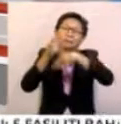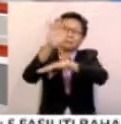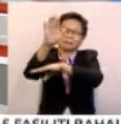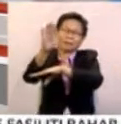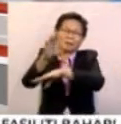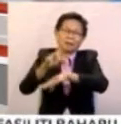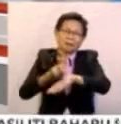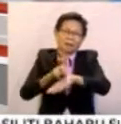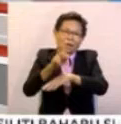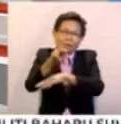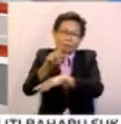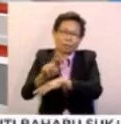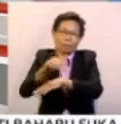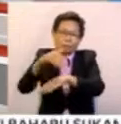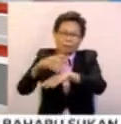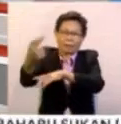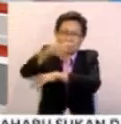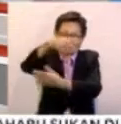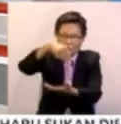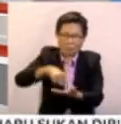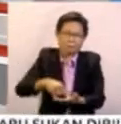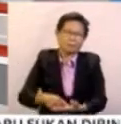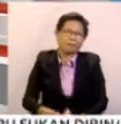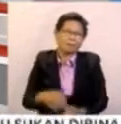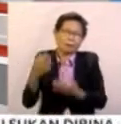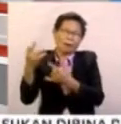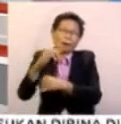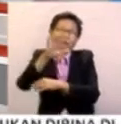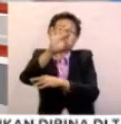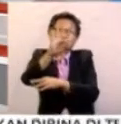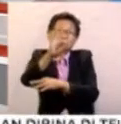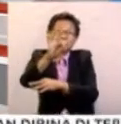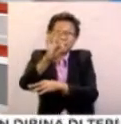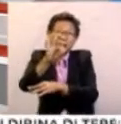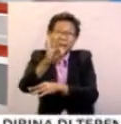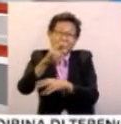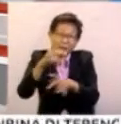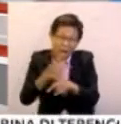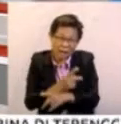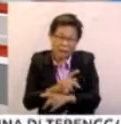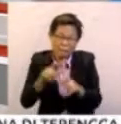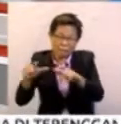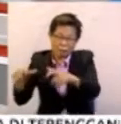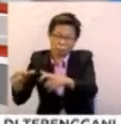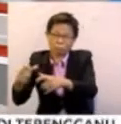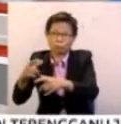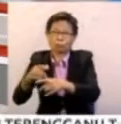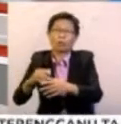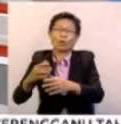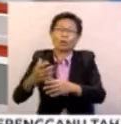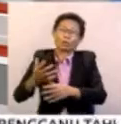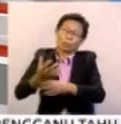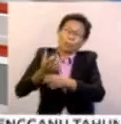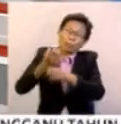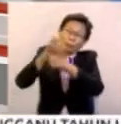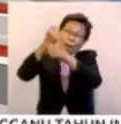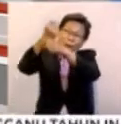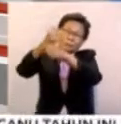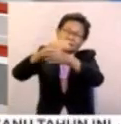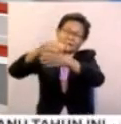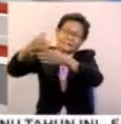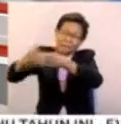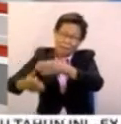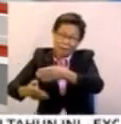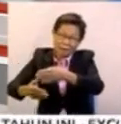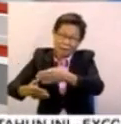hari di Ibu Negara pada hari ini. Penantian selama 9 edisi oleh pasukan itu untuk berada di puncak Liga tamat